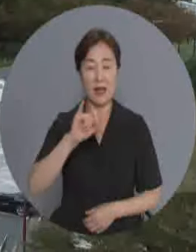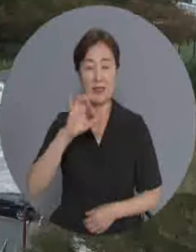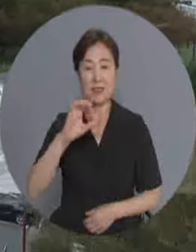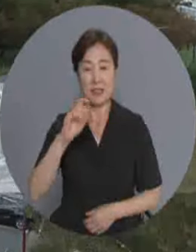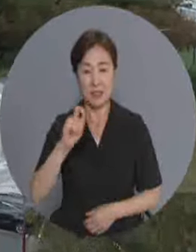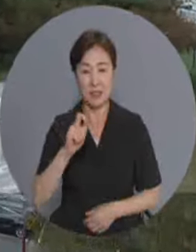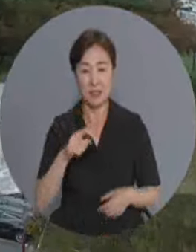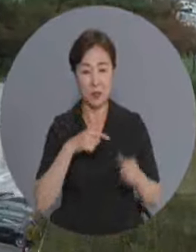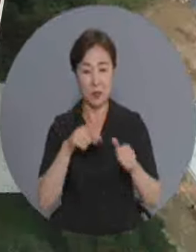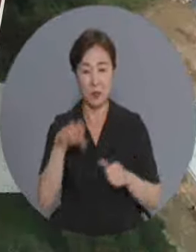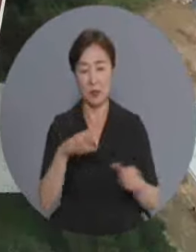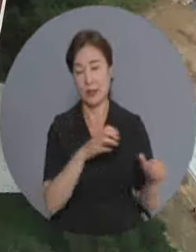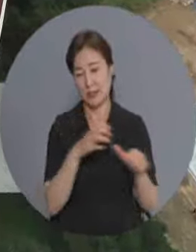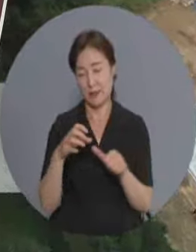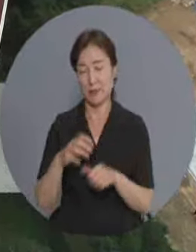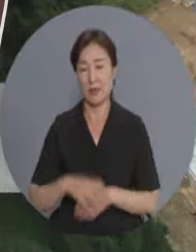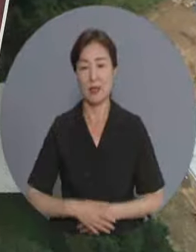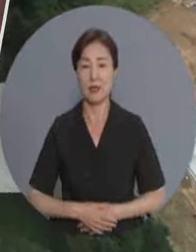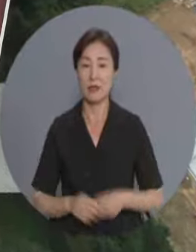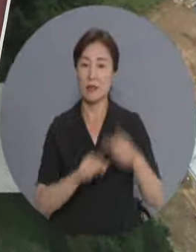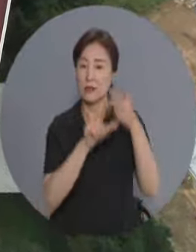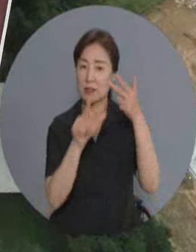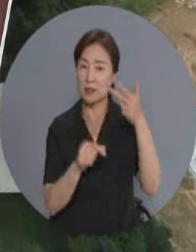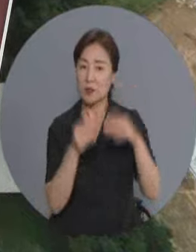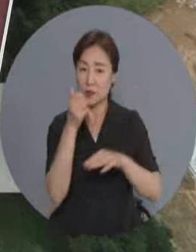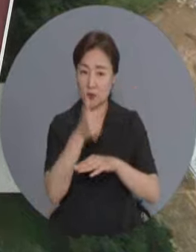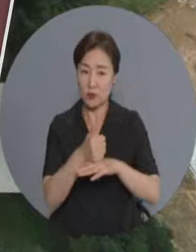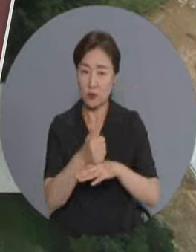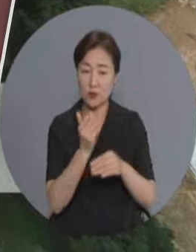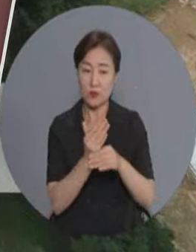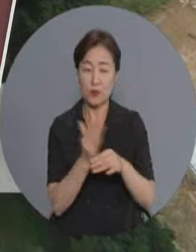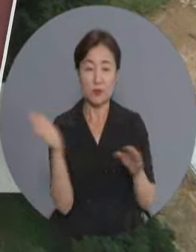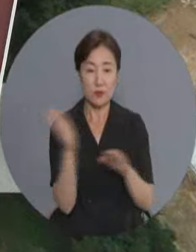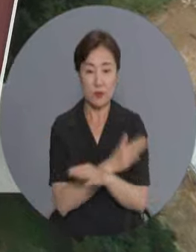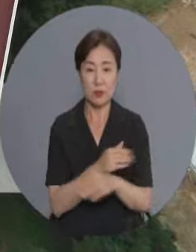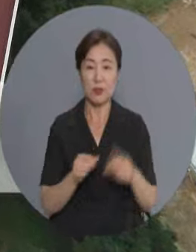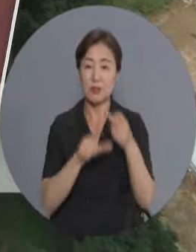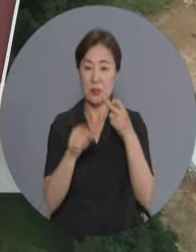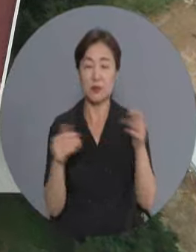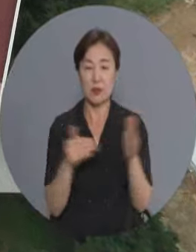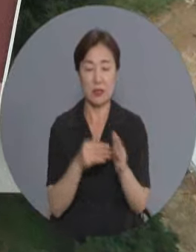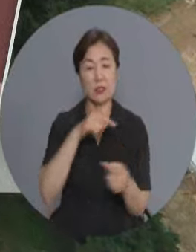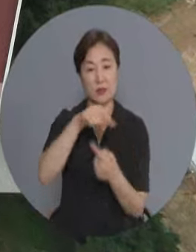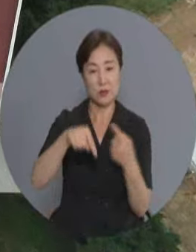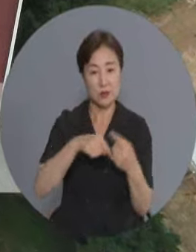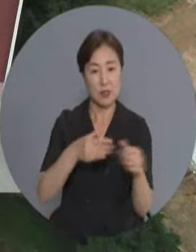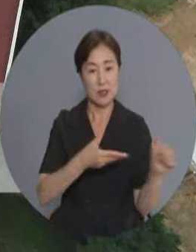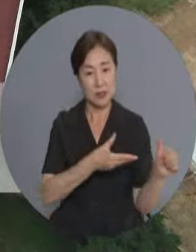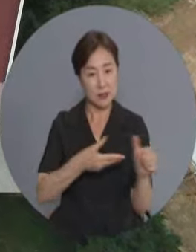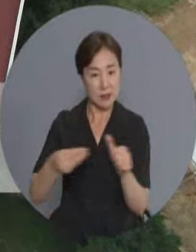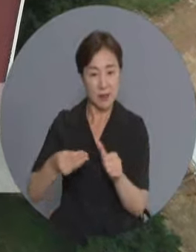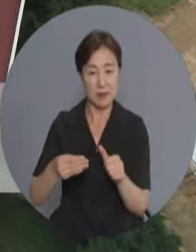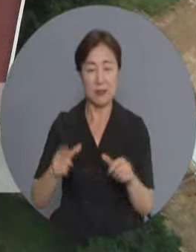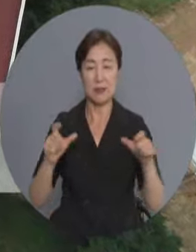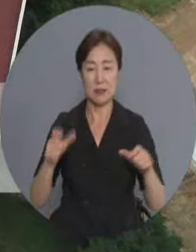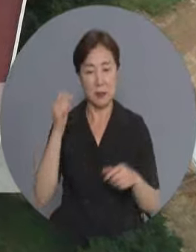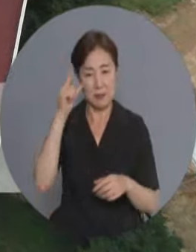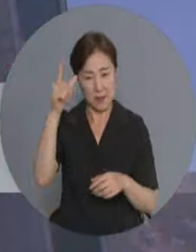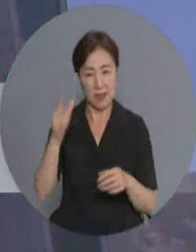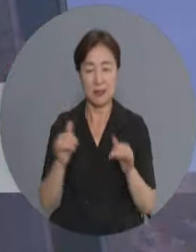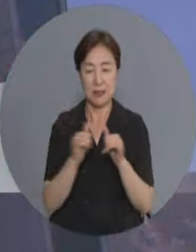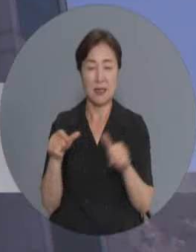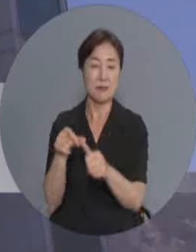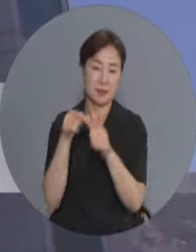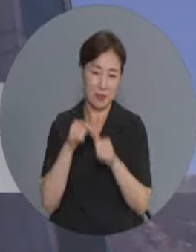활용해 이달 중순부터 12월까지 운영되고 강사 등의 인력은 지역 인재를 우선 채용해